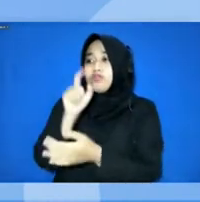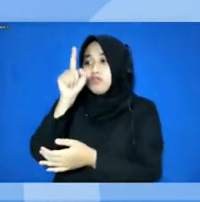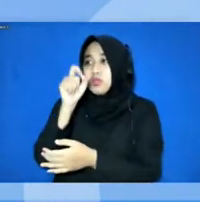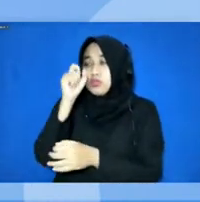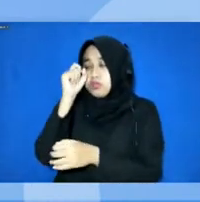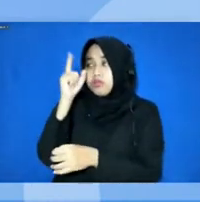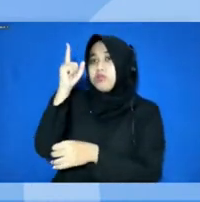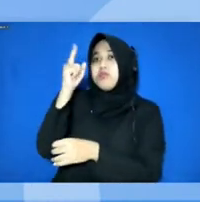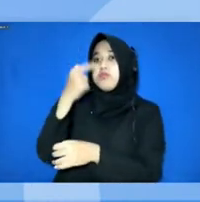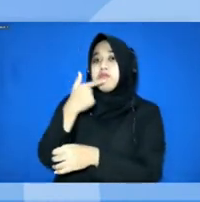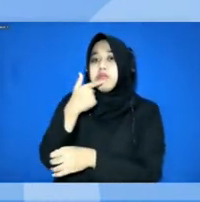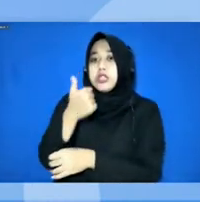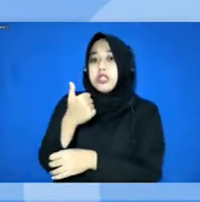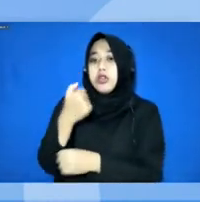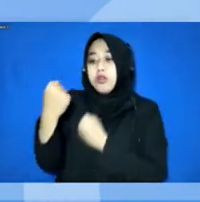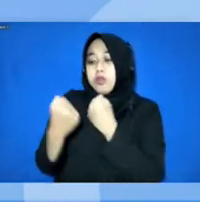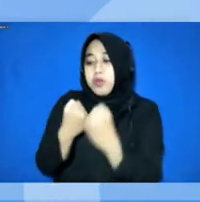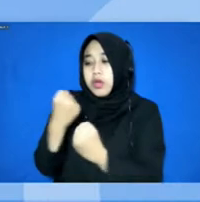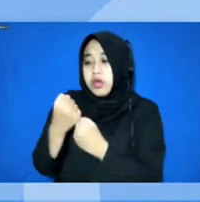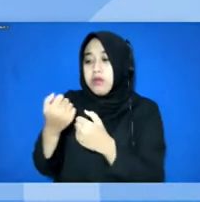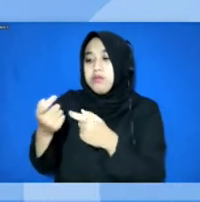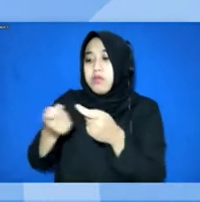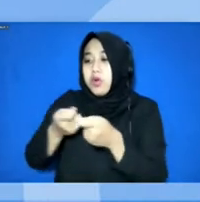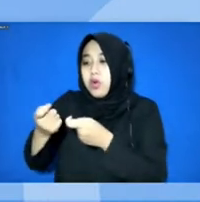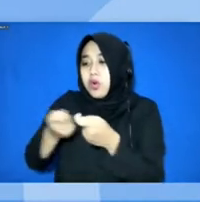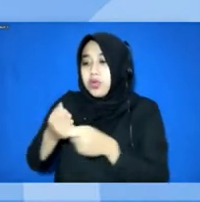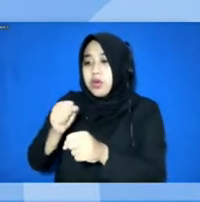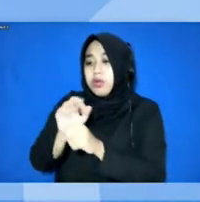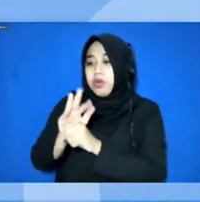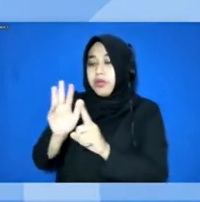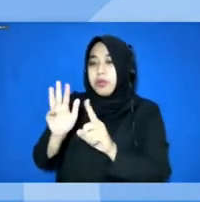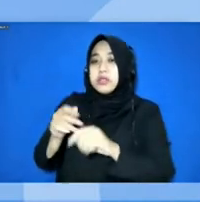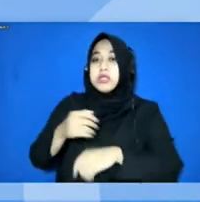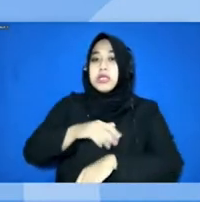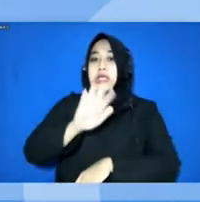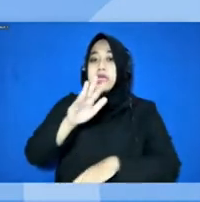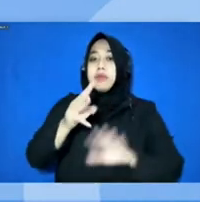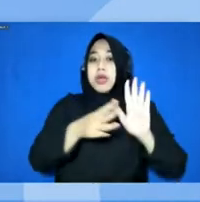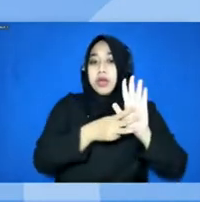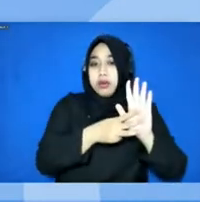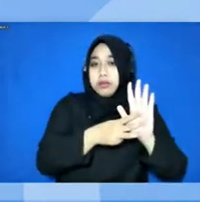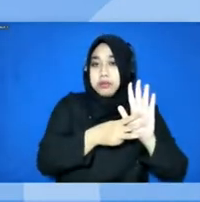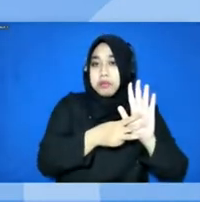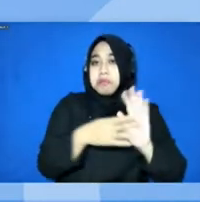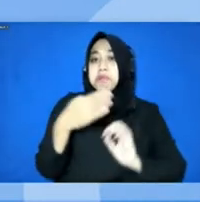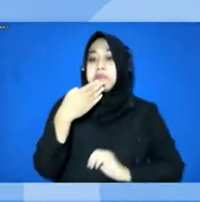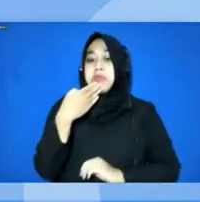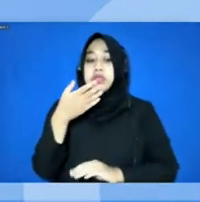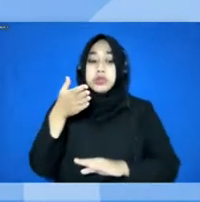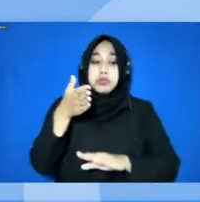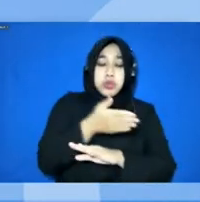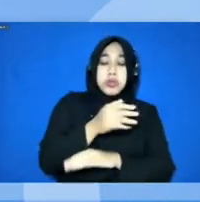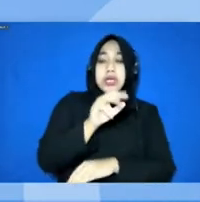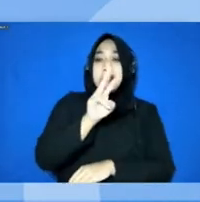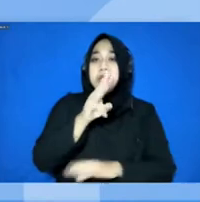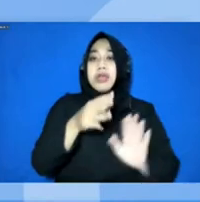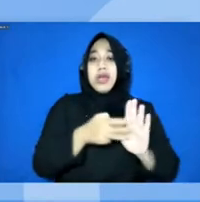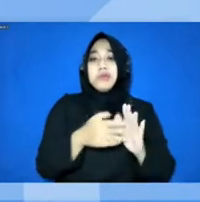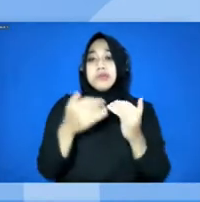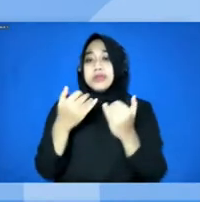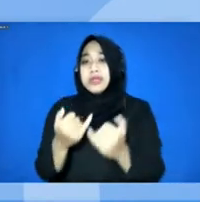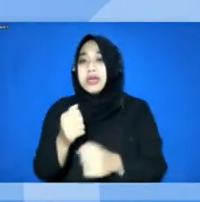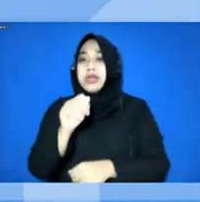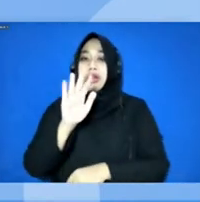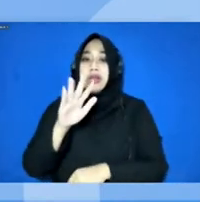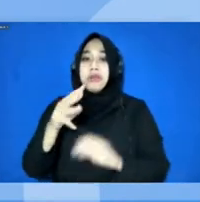pentingnya upaya pengendalian pandemi yang terpadu antara 5M, mungkin biasanya disebut 3M, bisa 5M, kadang-kadang